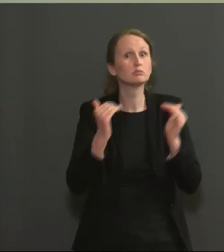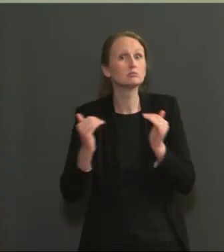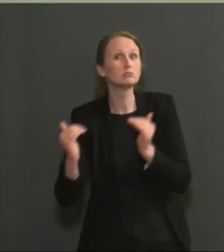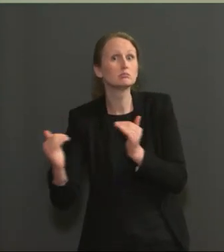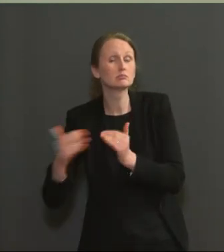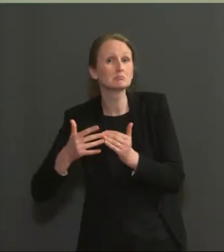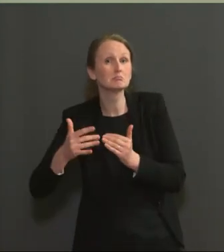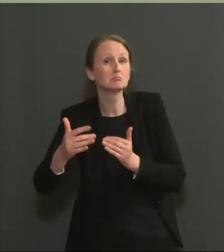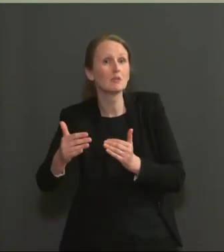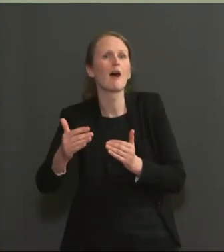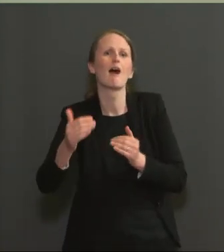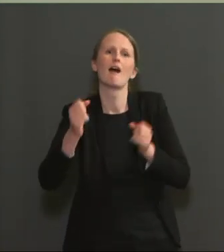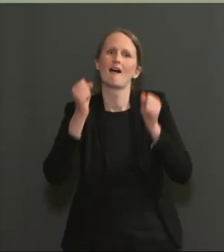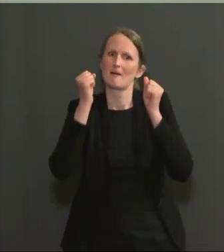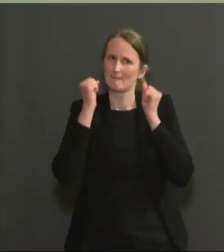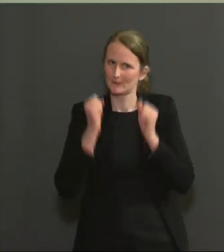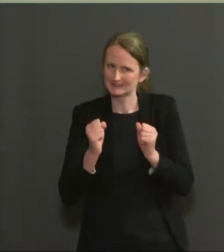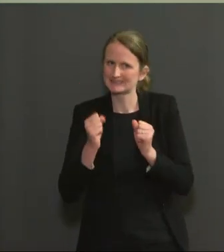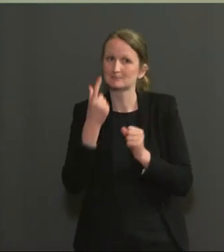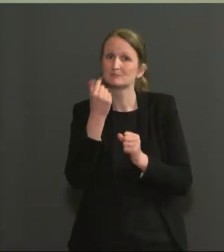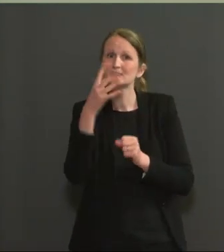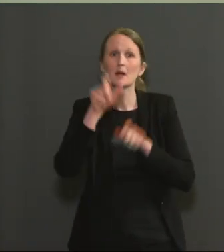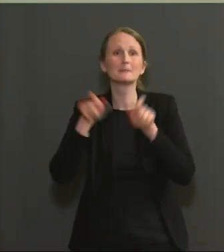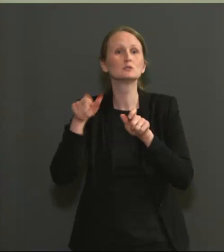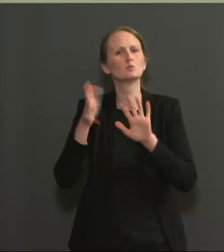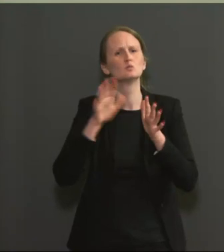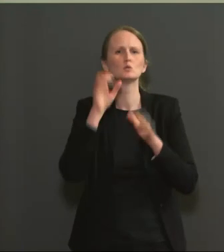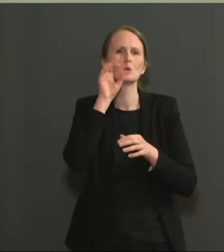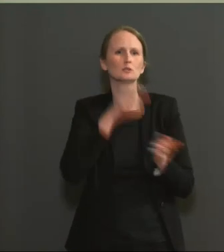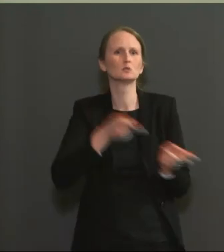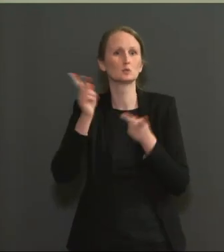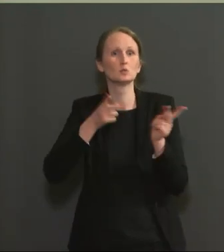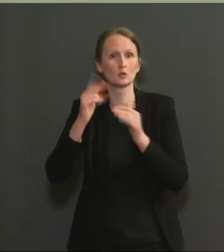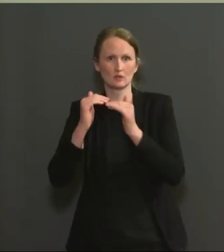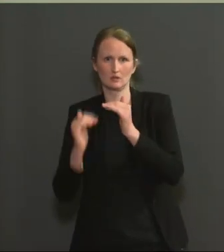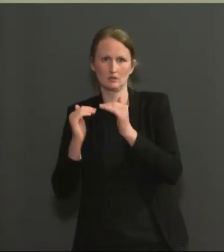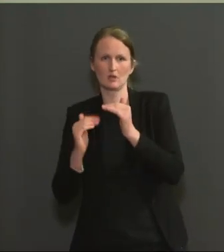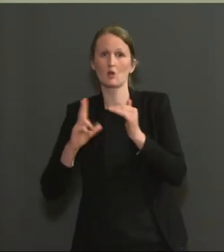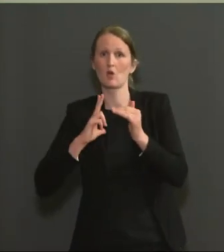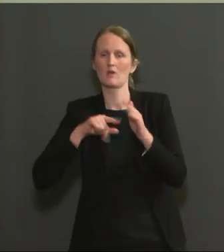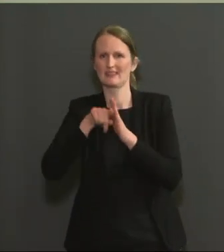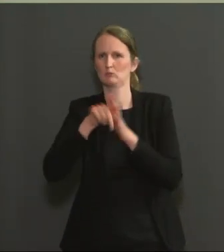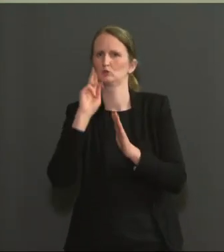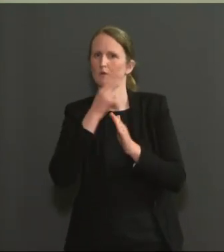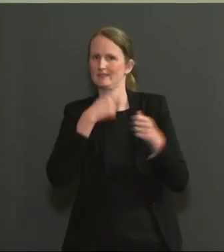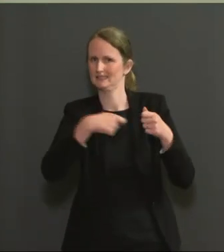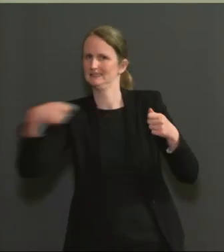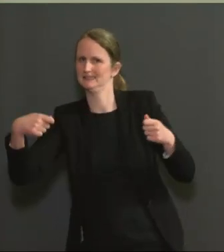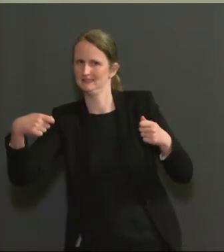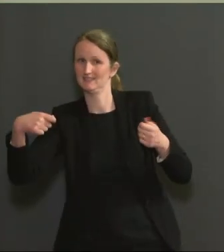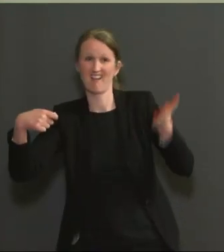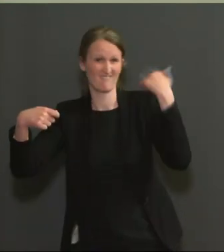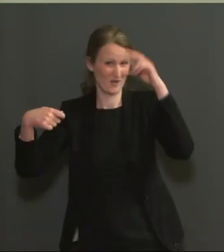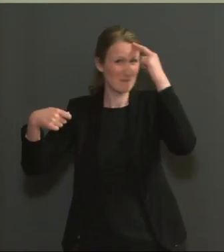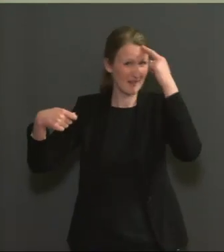hospitalisations par jour au début du mois de janvier et plus à la fin décembre comme on en parlait déjà